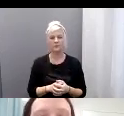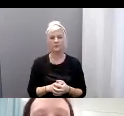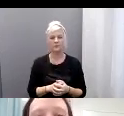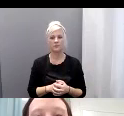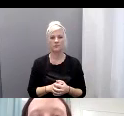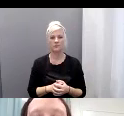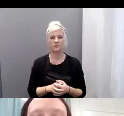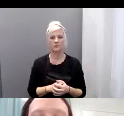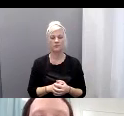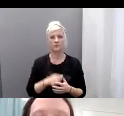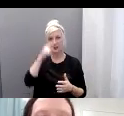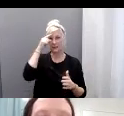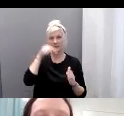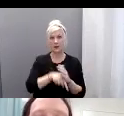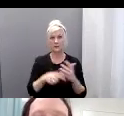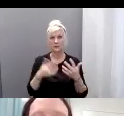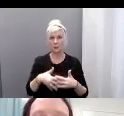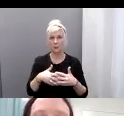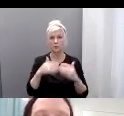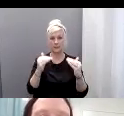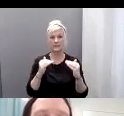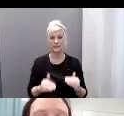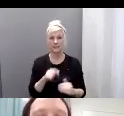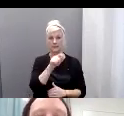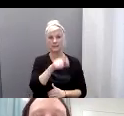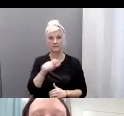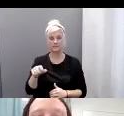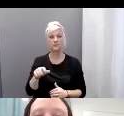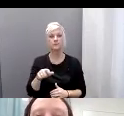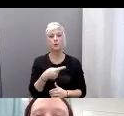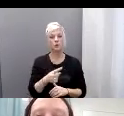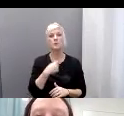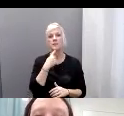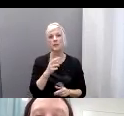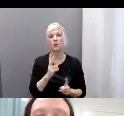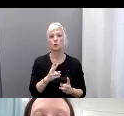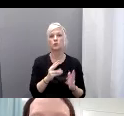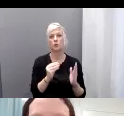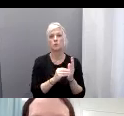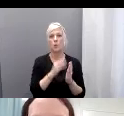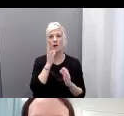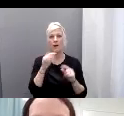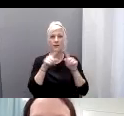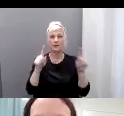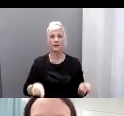Det med intellektuell funktionsnedsättning uppger i viss utsträckning att andra kan bestämma